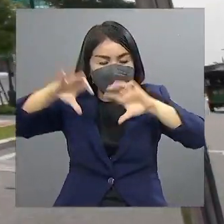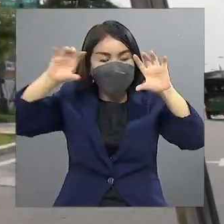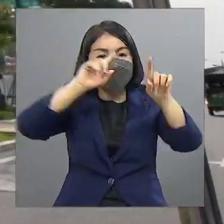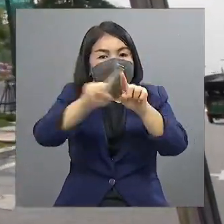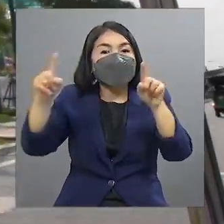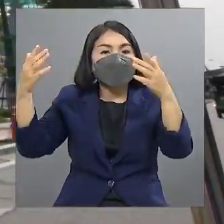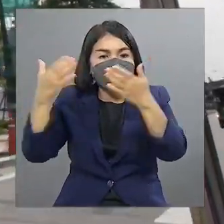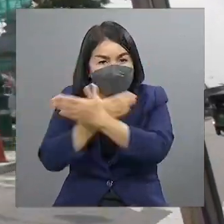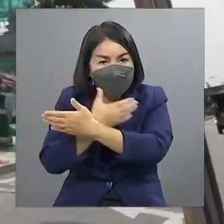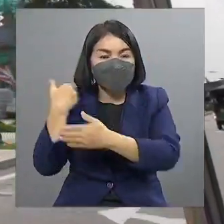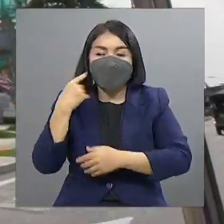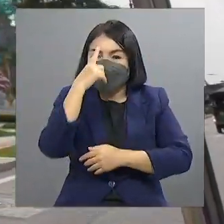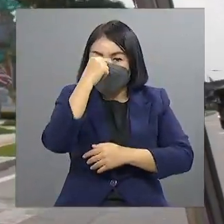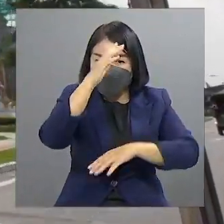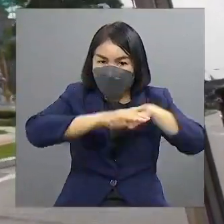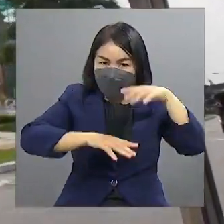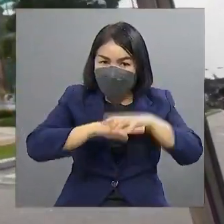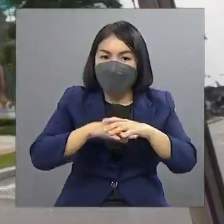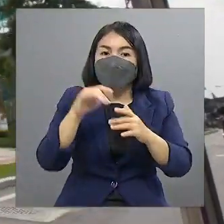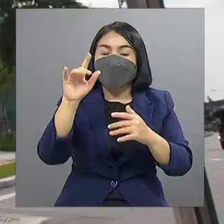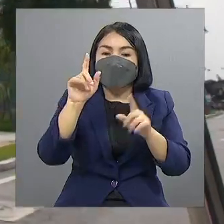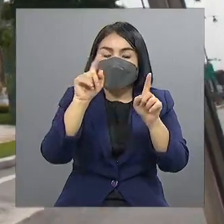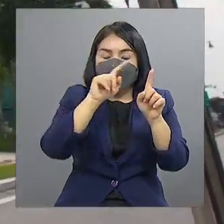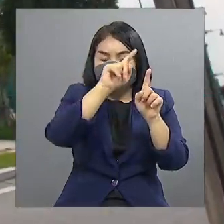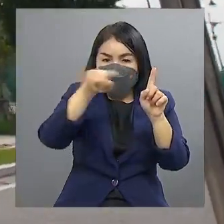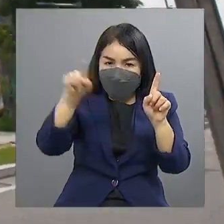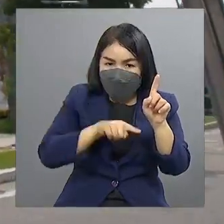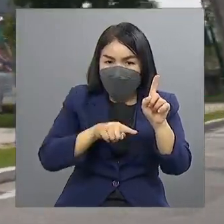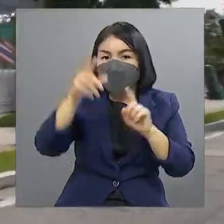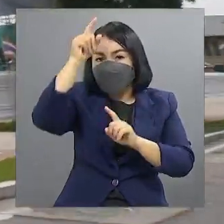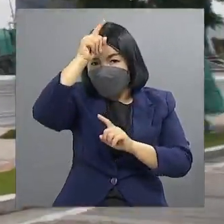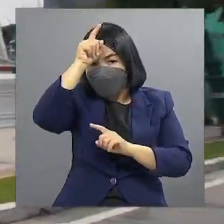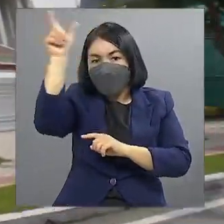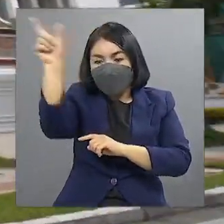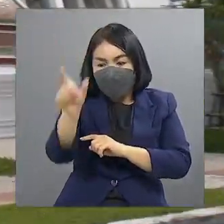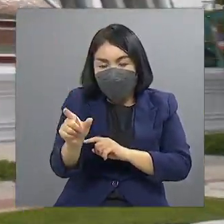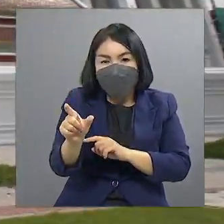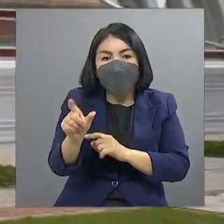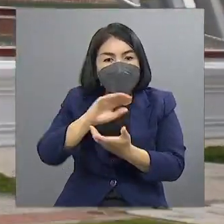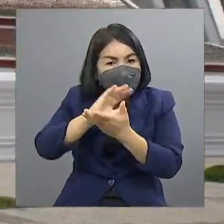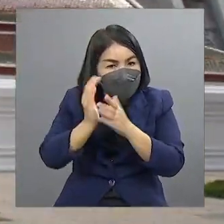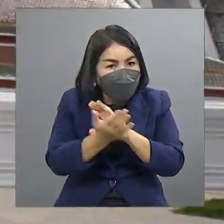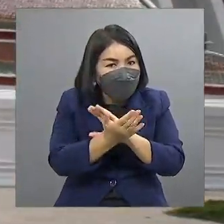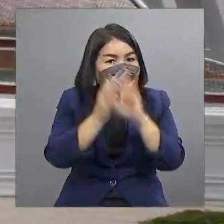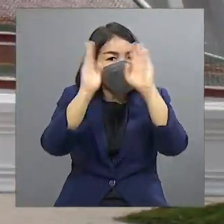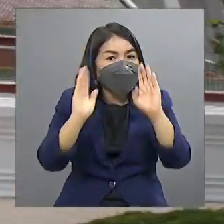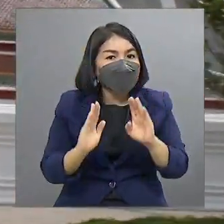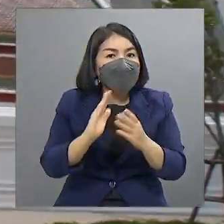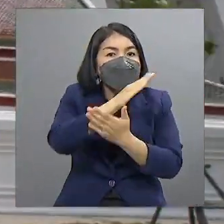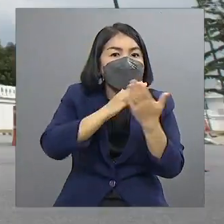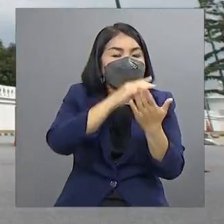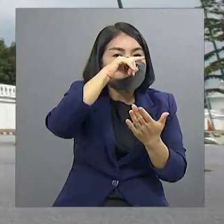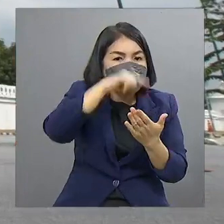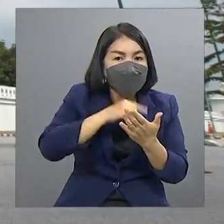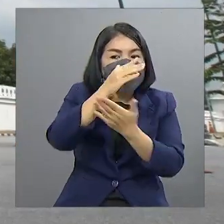รั่งจำนวนมากจากอังกฤษอิตาลีและเยอรมนีพลิกโฉมหน้ากรุงเทพมหานครให้เป็นเมืองลูกครึ่งตามสมัยนิยมและกระ